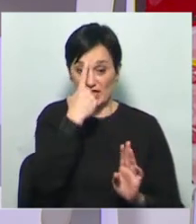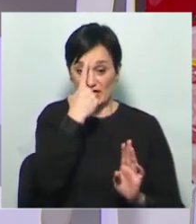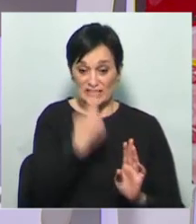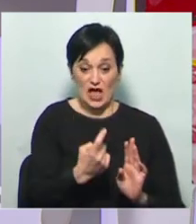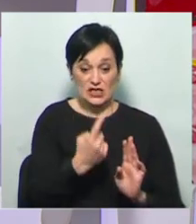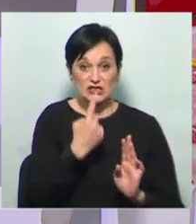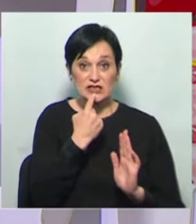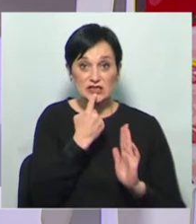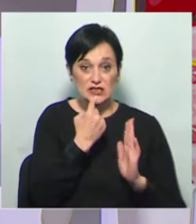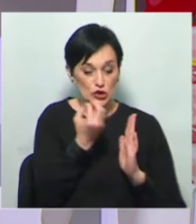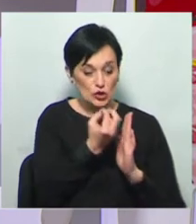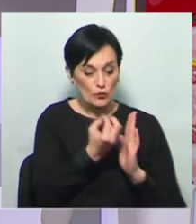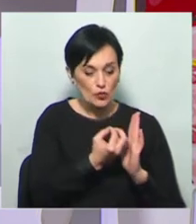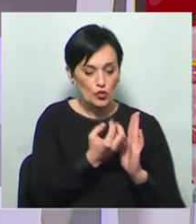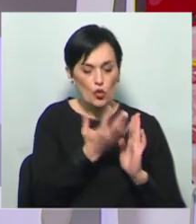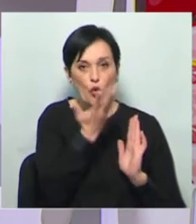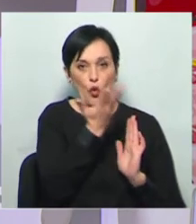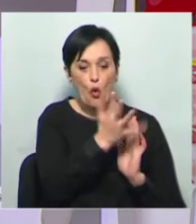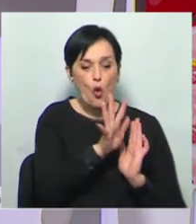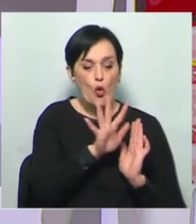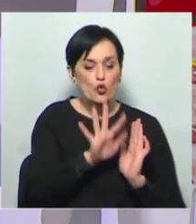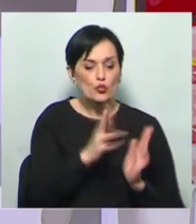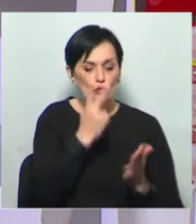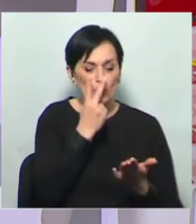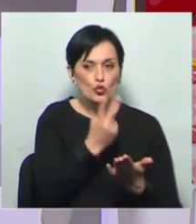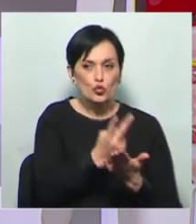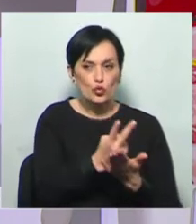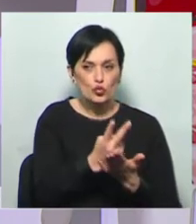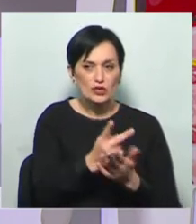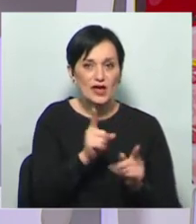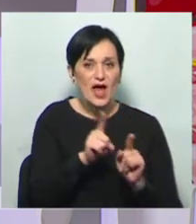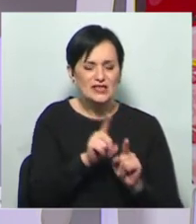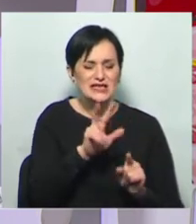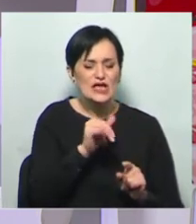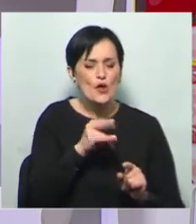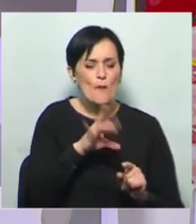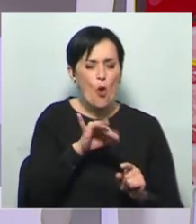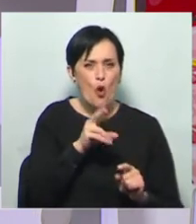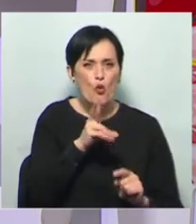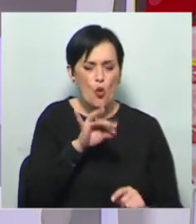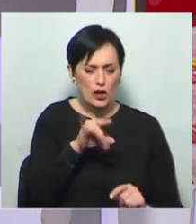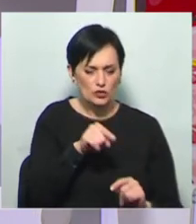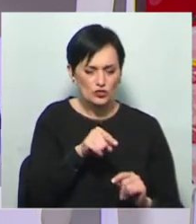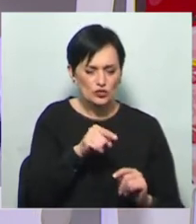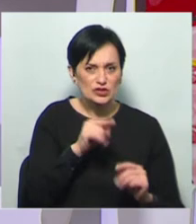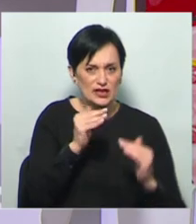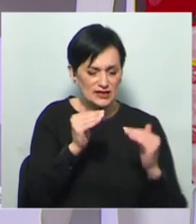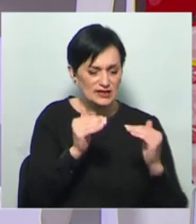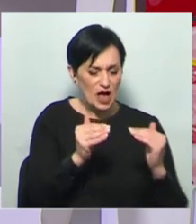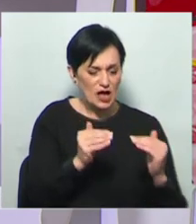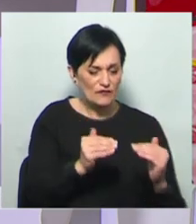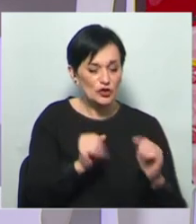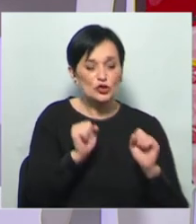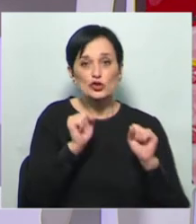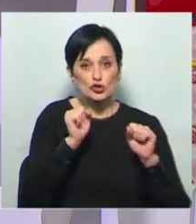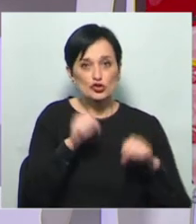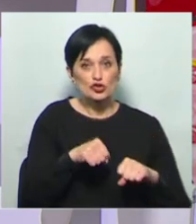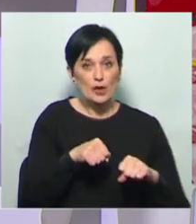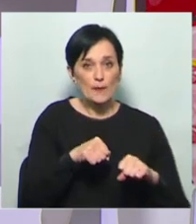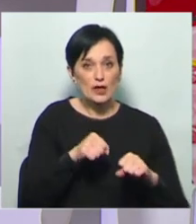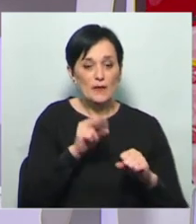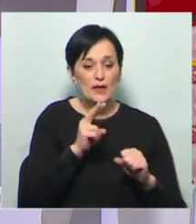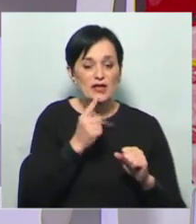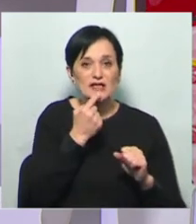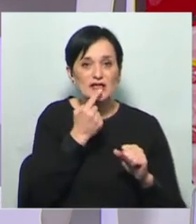და 55 მაჩვენებელია ჰიპოკოაგულაციის და ეს ჰიპოკოაგულაციის შედეგების უნარის დაქვეითება შეიძლება ამ სპონტანური